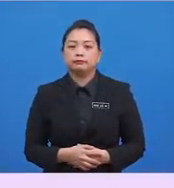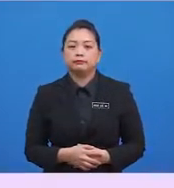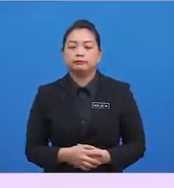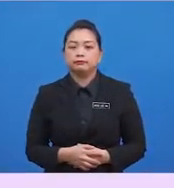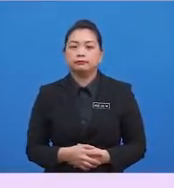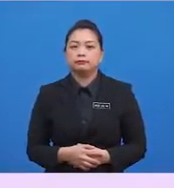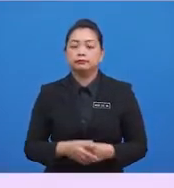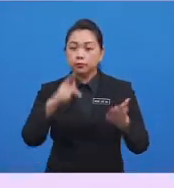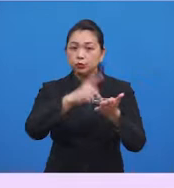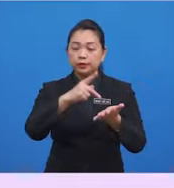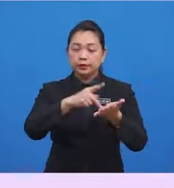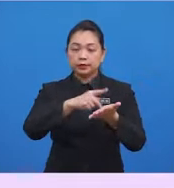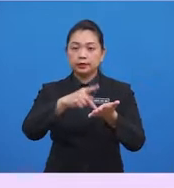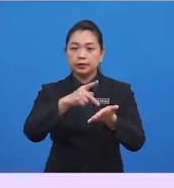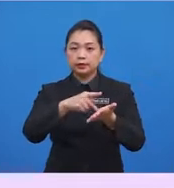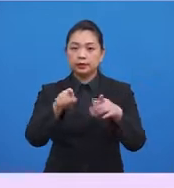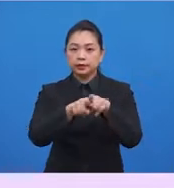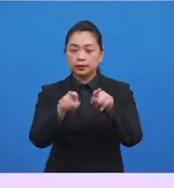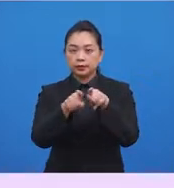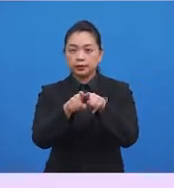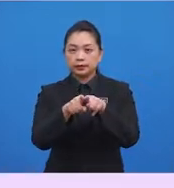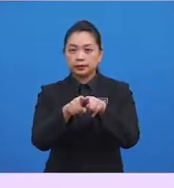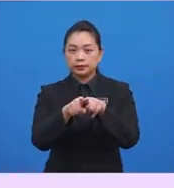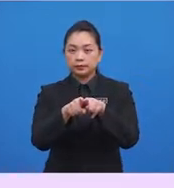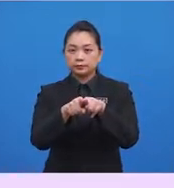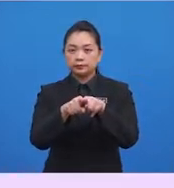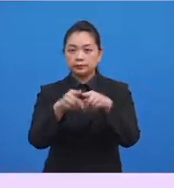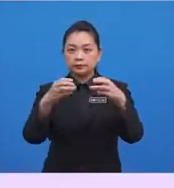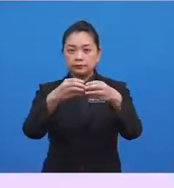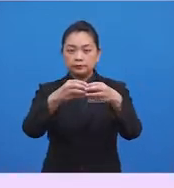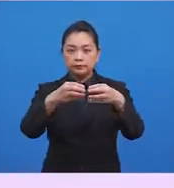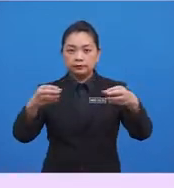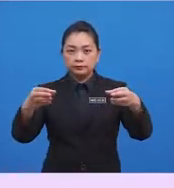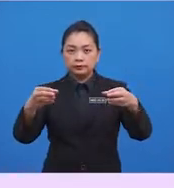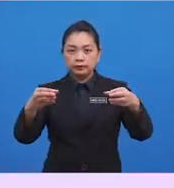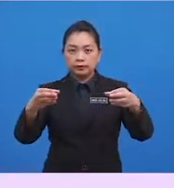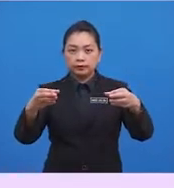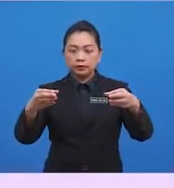kepingan segi empat sama dan juga segi empat tepat tersebut.